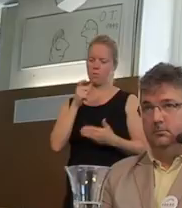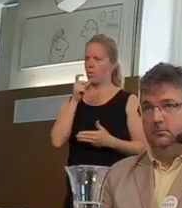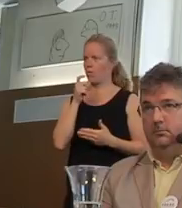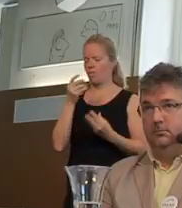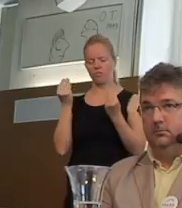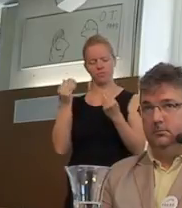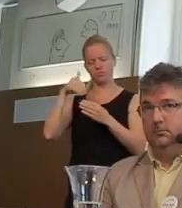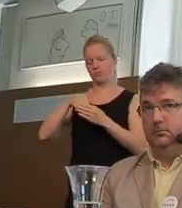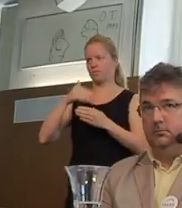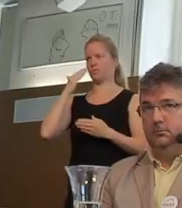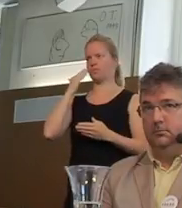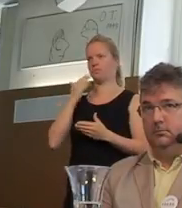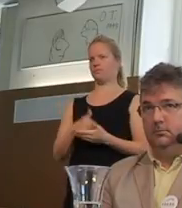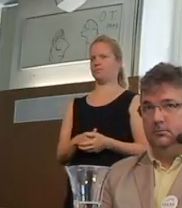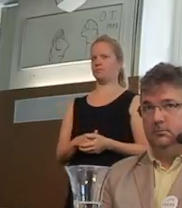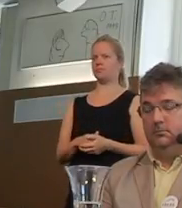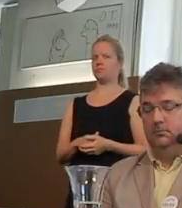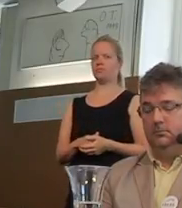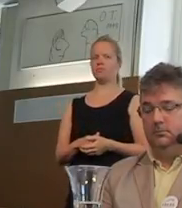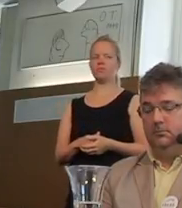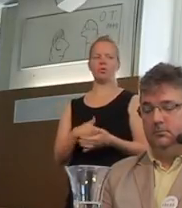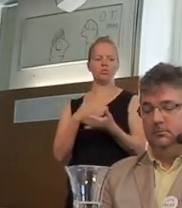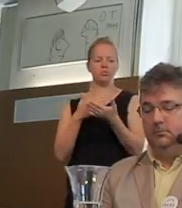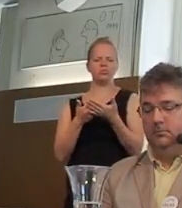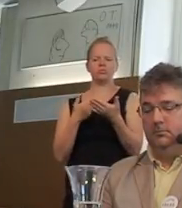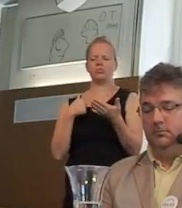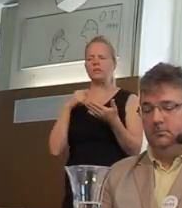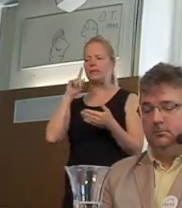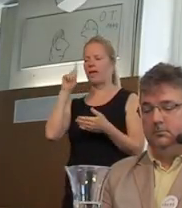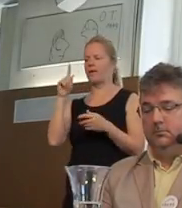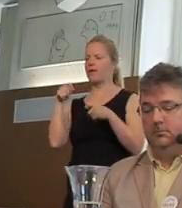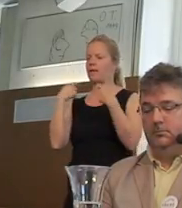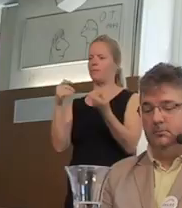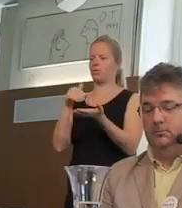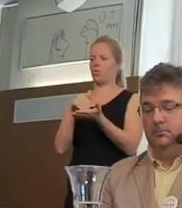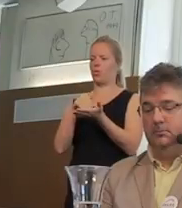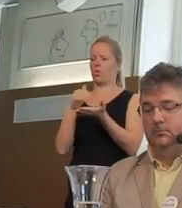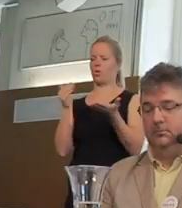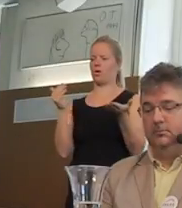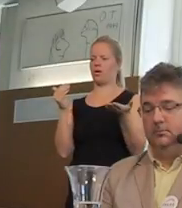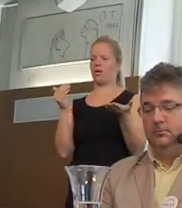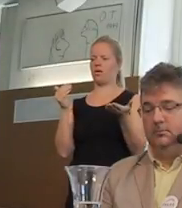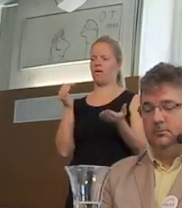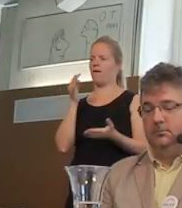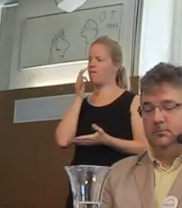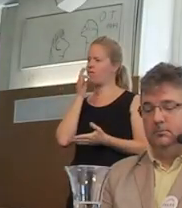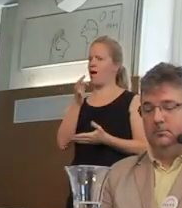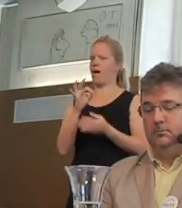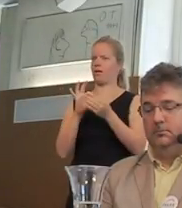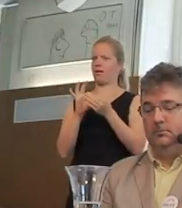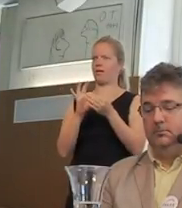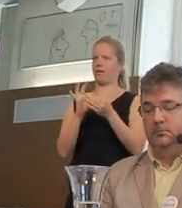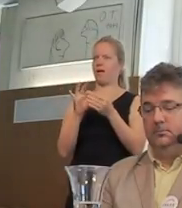Und dann gibt es, denke ich, noch die Frage, und die ist auch nicht